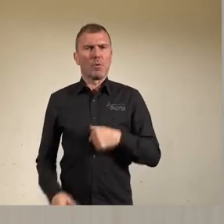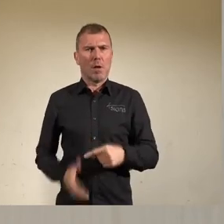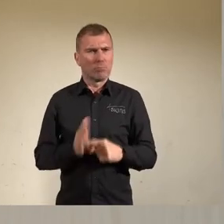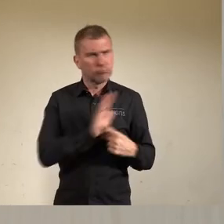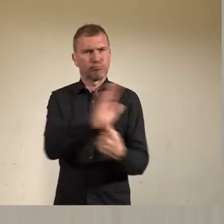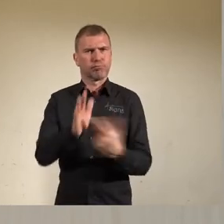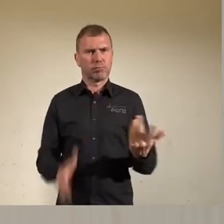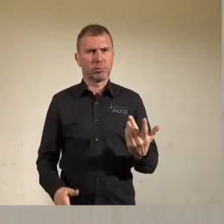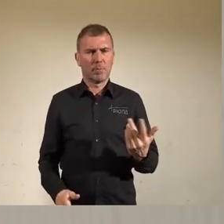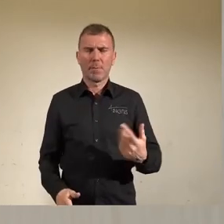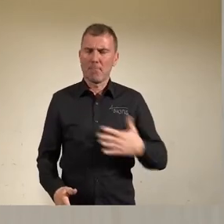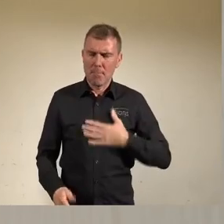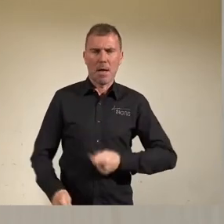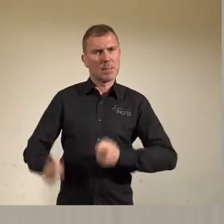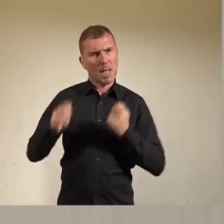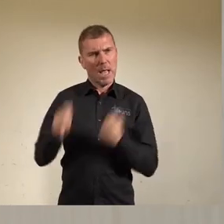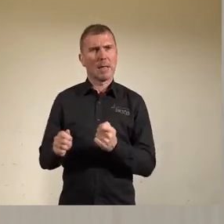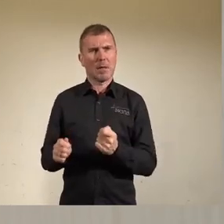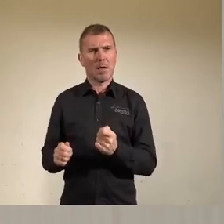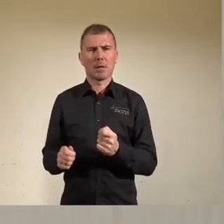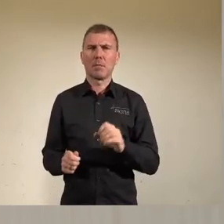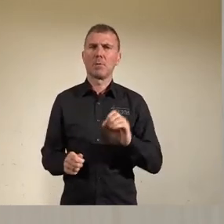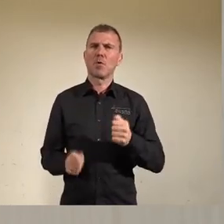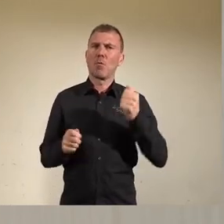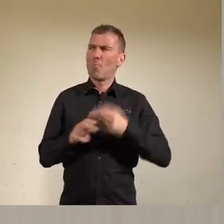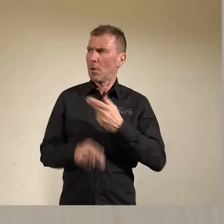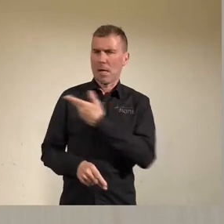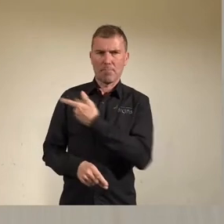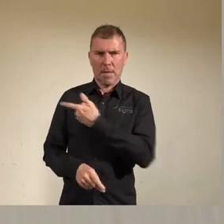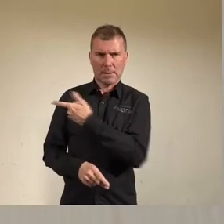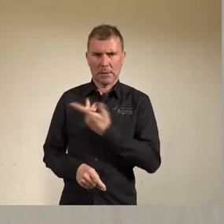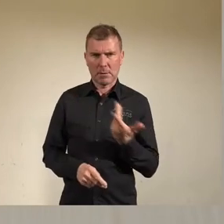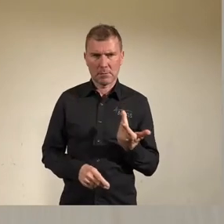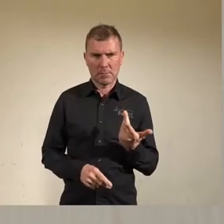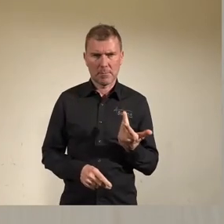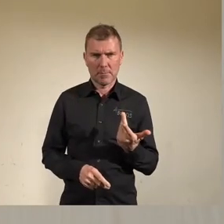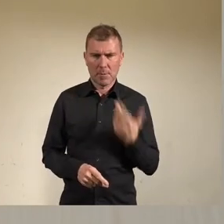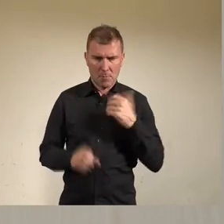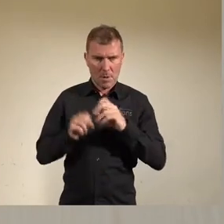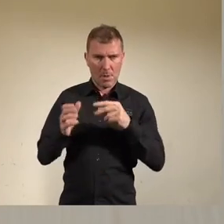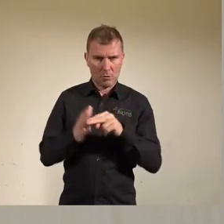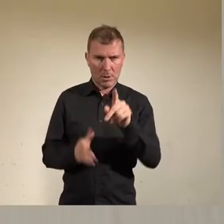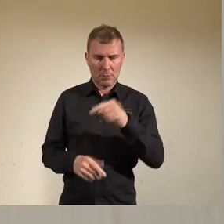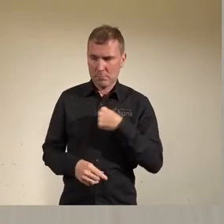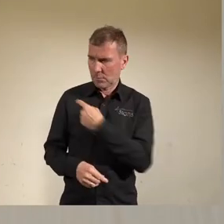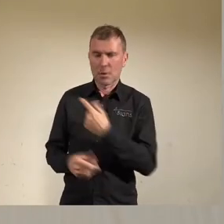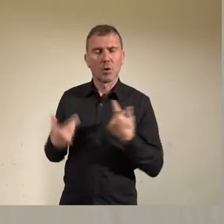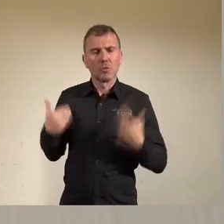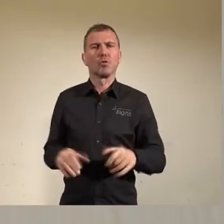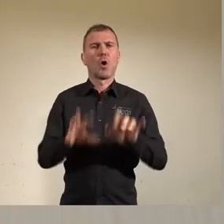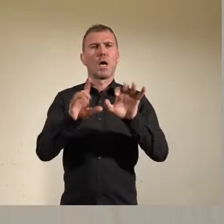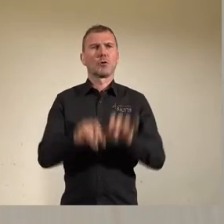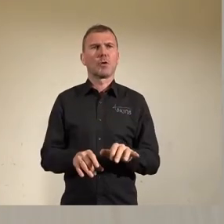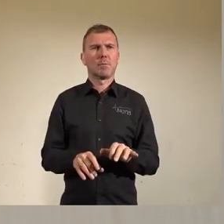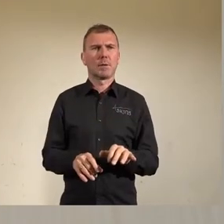wichtig, mein Antrag, ich bitte den OB auch, mich zu, das nochmal klarzustellen. Ich habe ihn so geschrieben, es ist